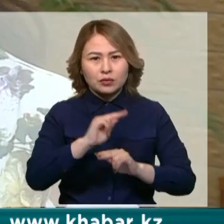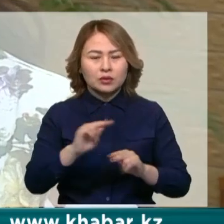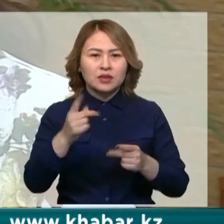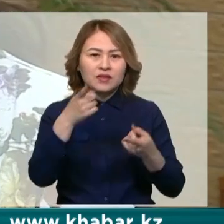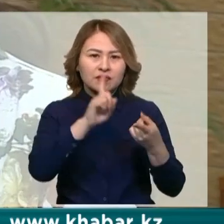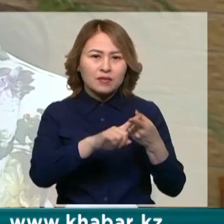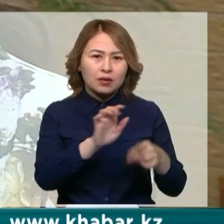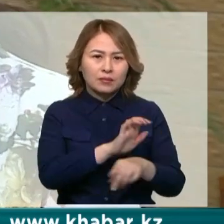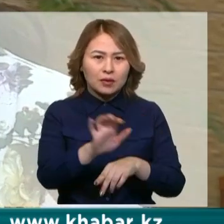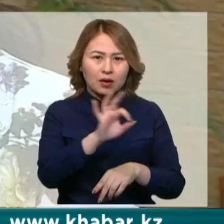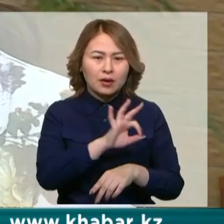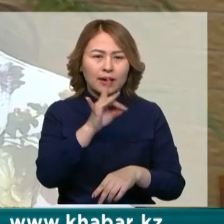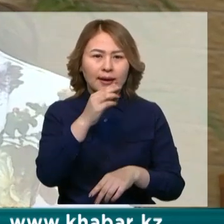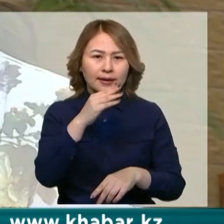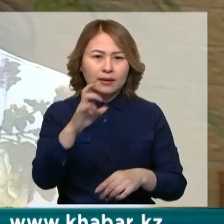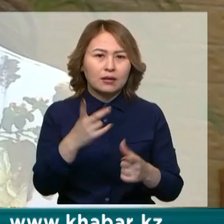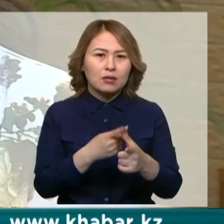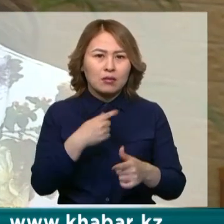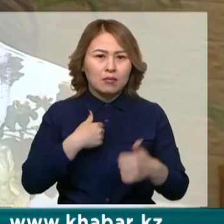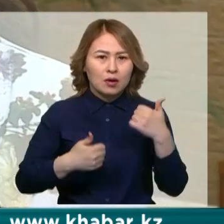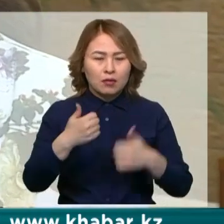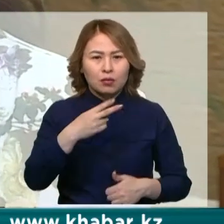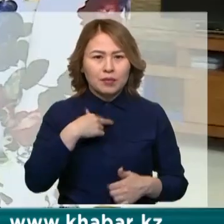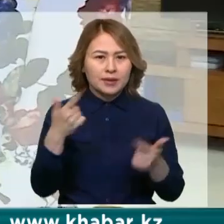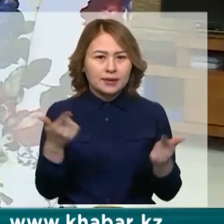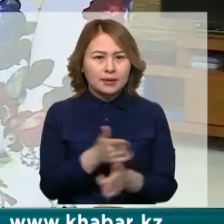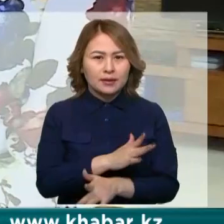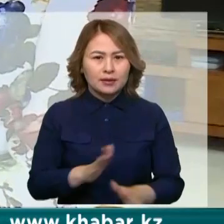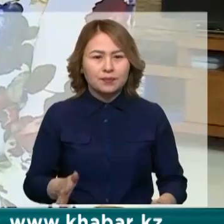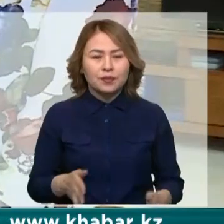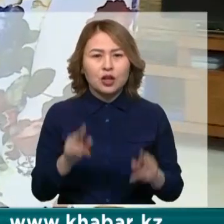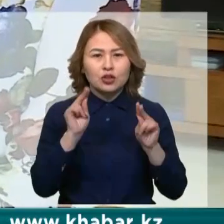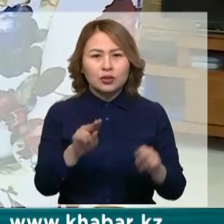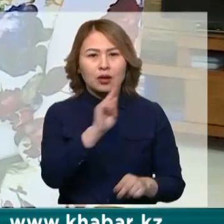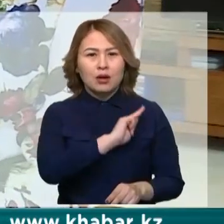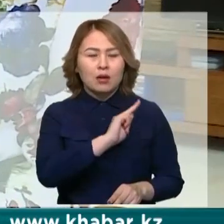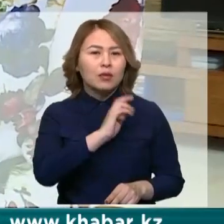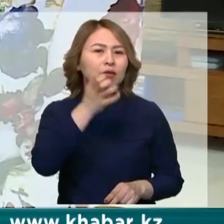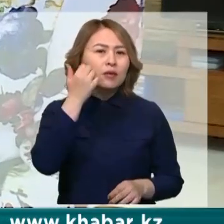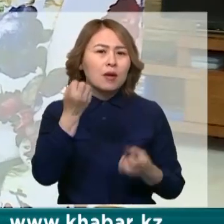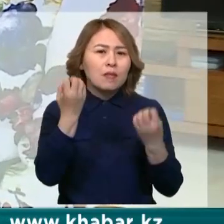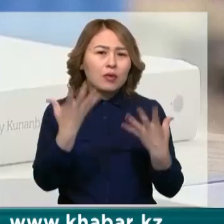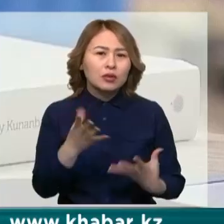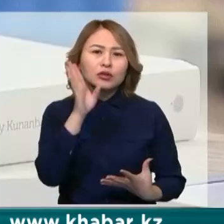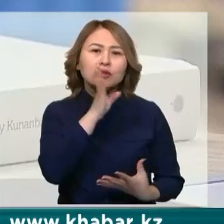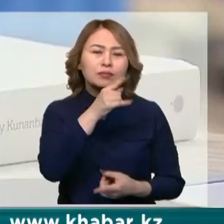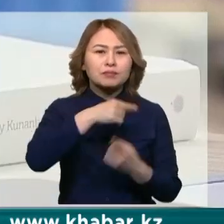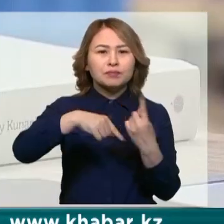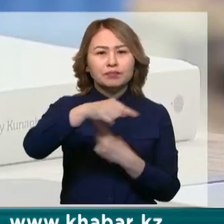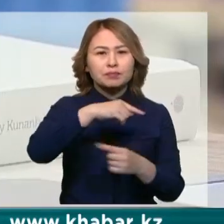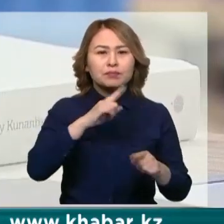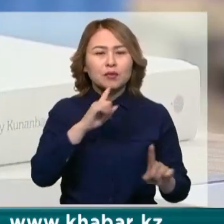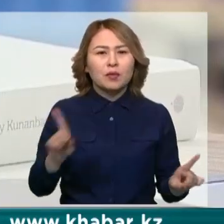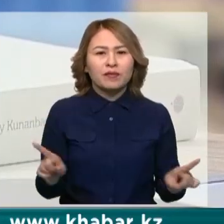сай шығарылған рейтинг екен. Мен де анамын, бірақ келіспеймін. Адал еңбектің арқасында қарапайым әйелден бизнесвуменге